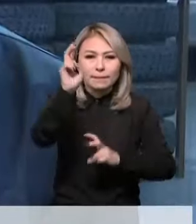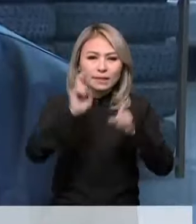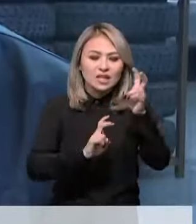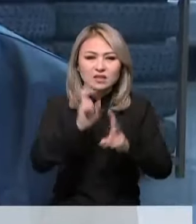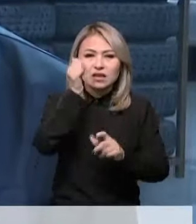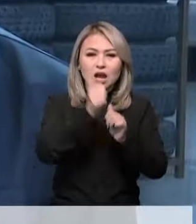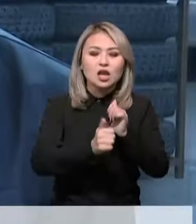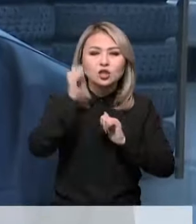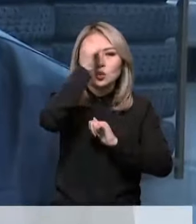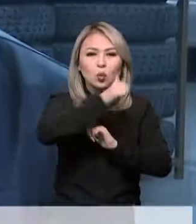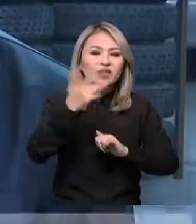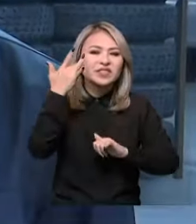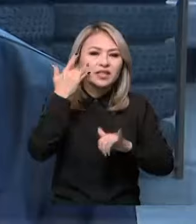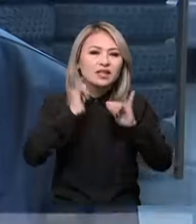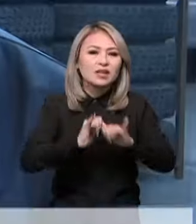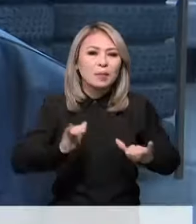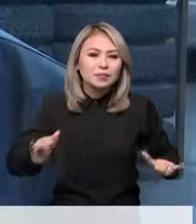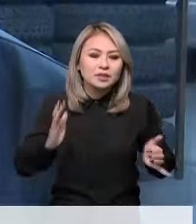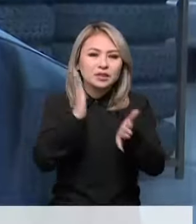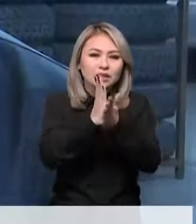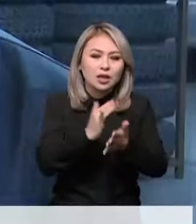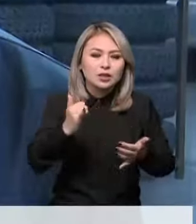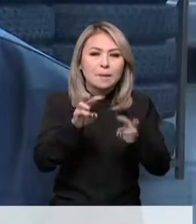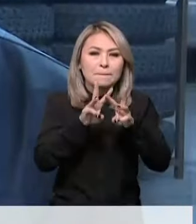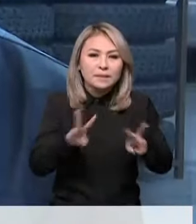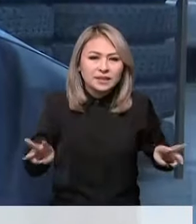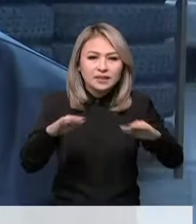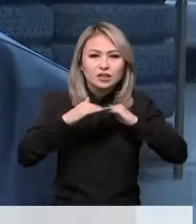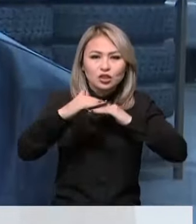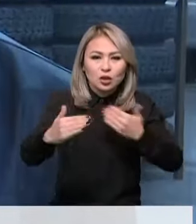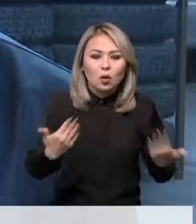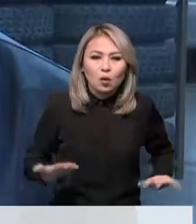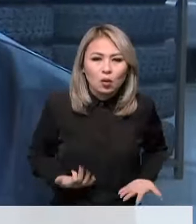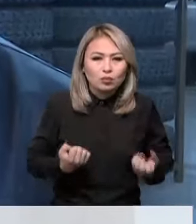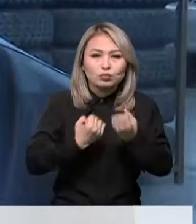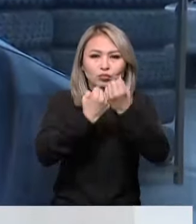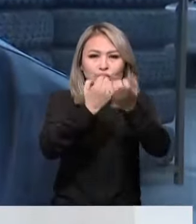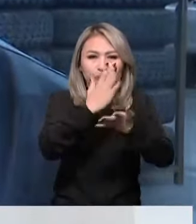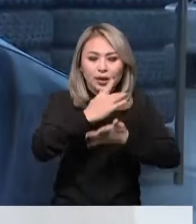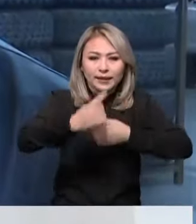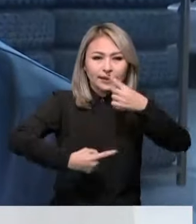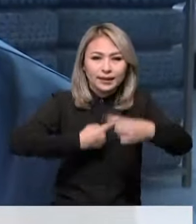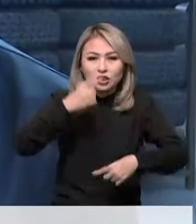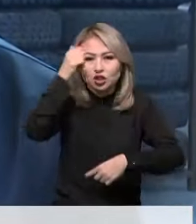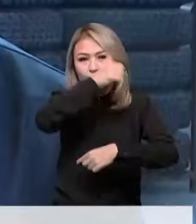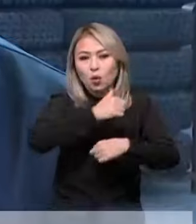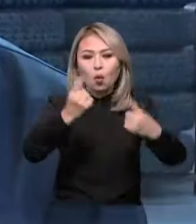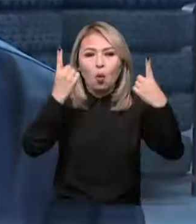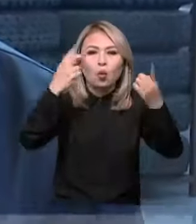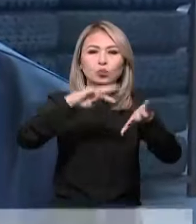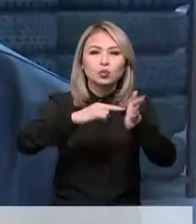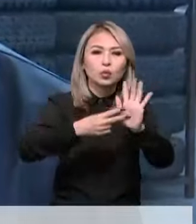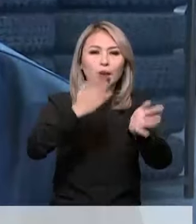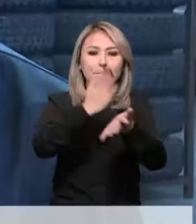растет. Өндіріс саласы жыл сайын дамып келеді. Индустрия министрлігі мен жергілікті билік қолдау көрсетіп отыр. Келер жылға арналған ауқымды жобаларымыз